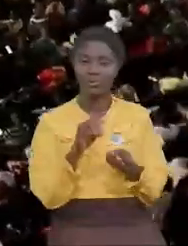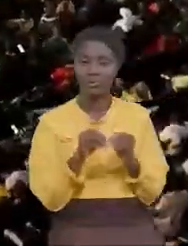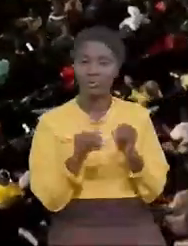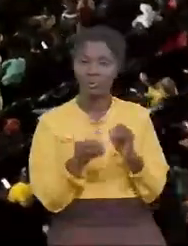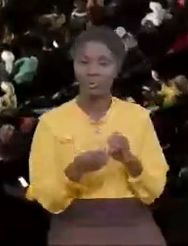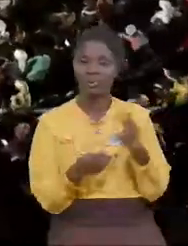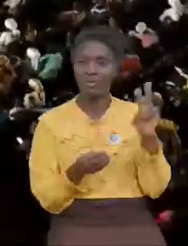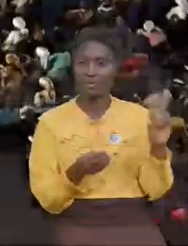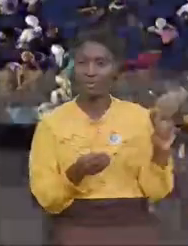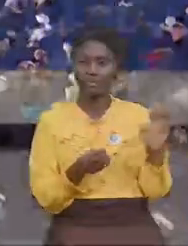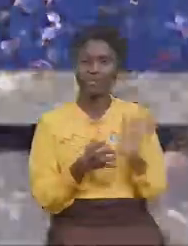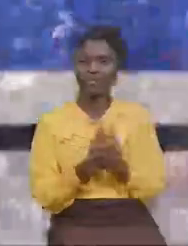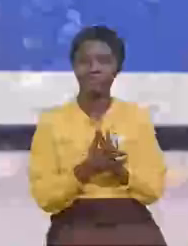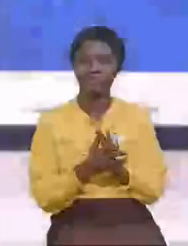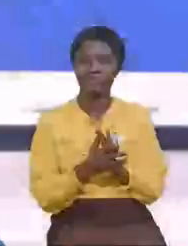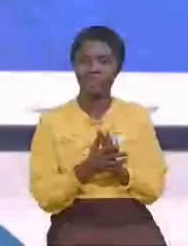Deuxième point.